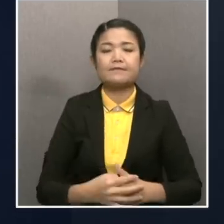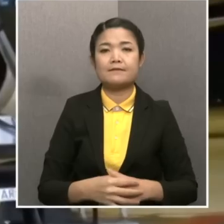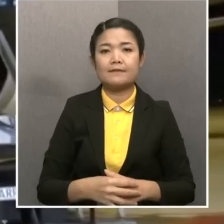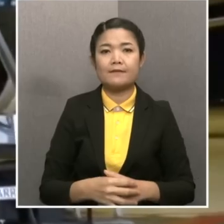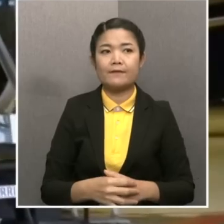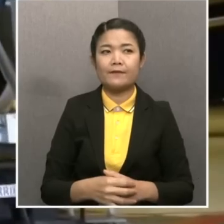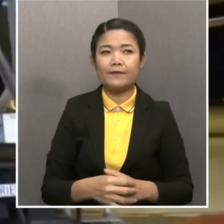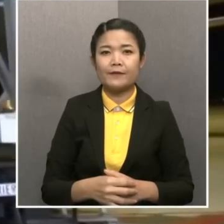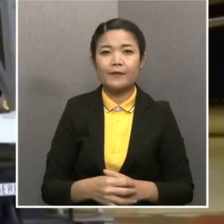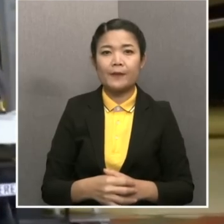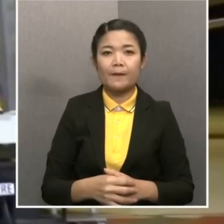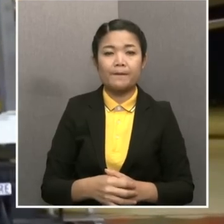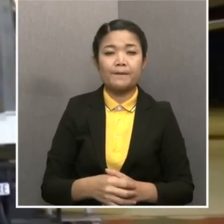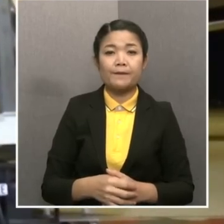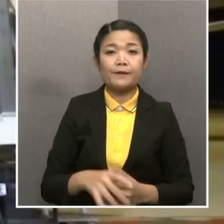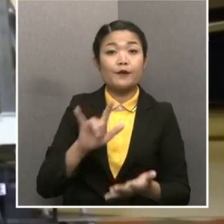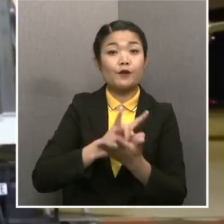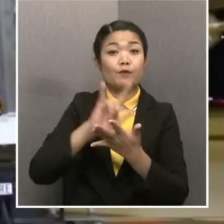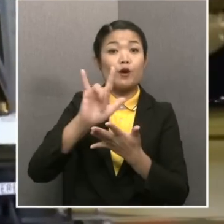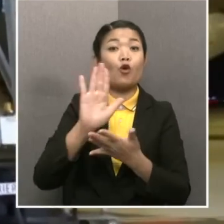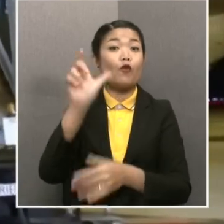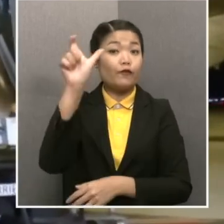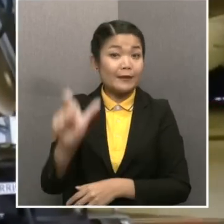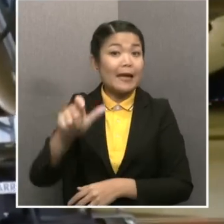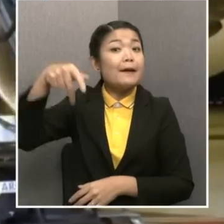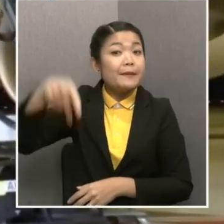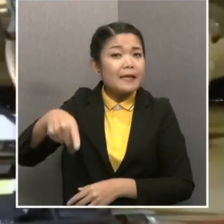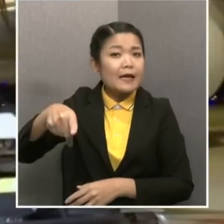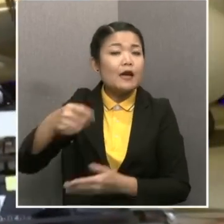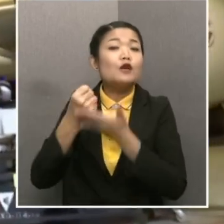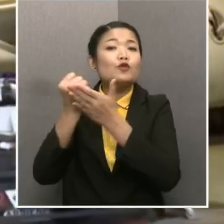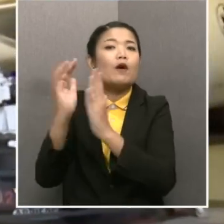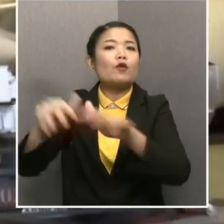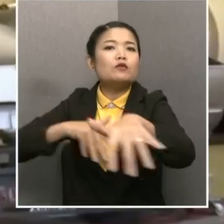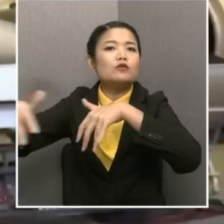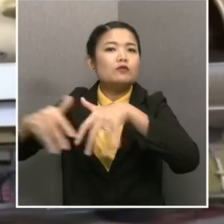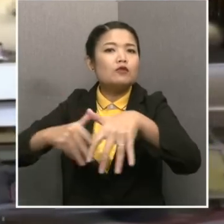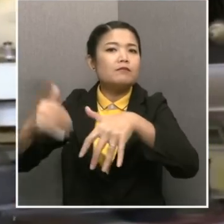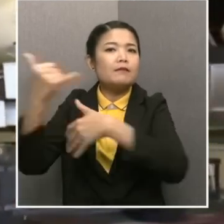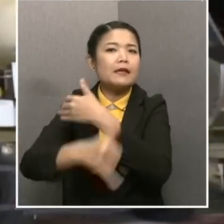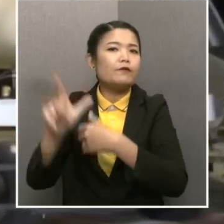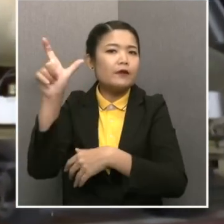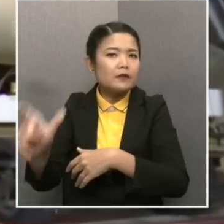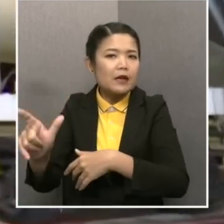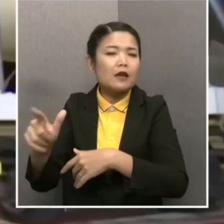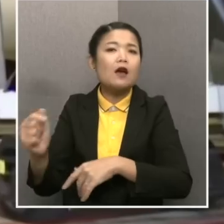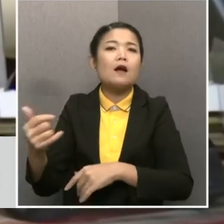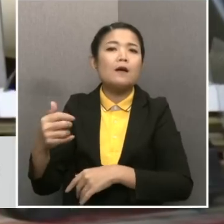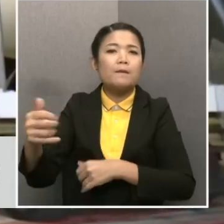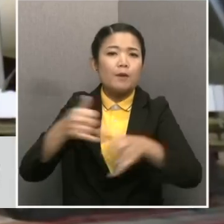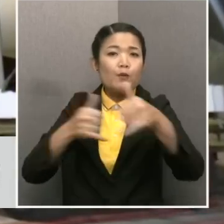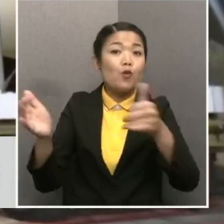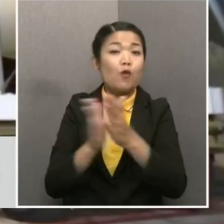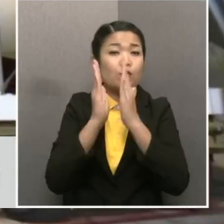ส่วนเครื่องบินของสายการบิน Air France เที่ยวบินพิเศษอพยพชาวฝรั่งเศสออกจากอิสราเอลชุดแรก377คนถึงสน